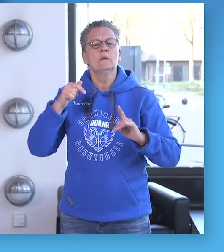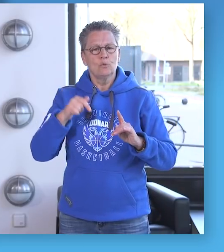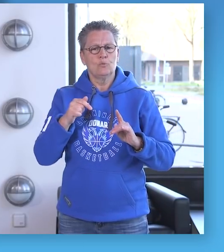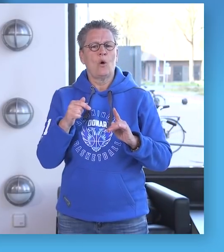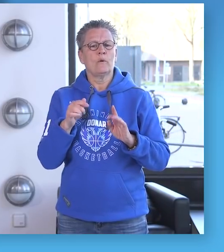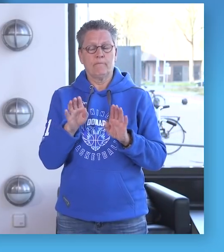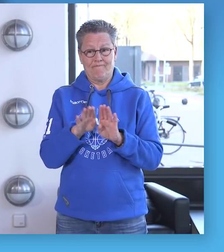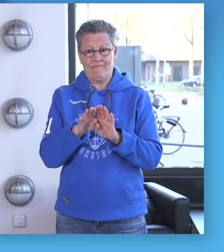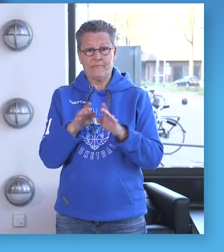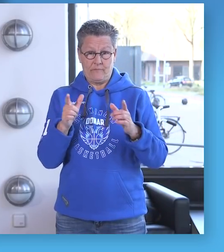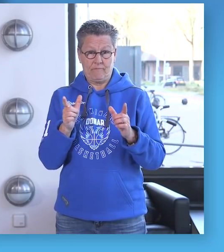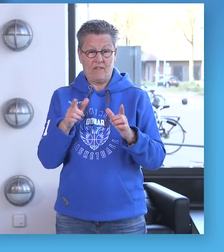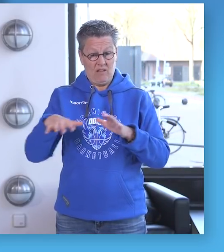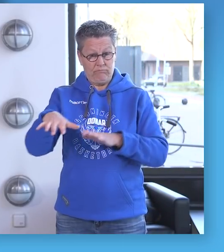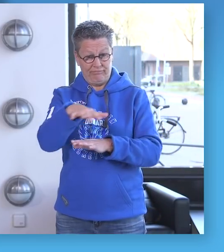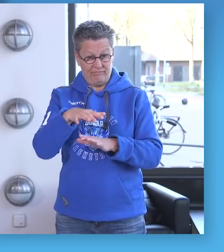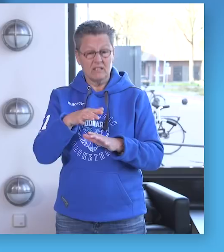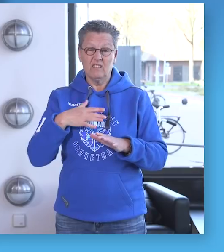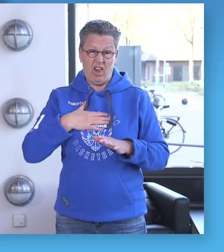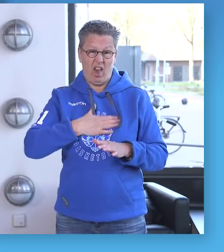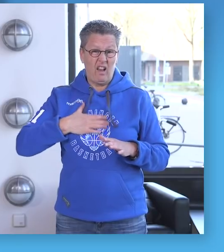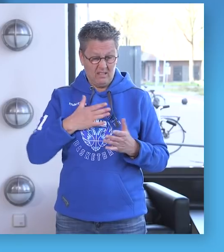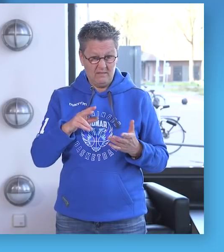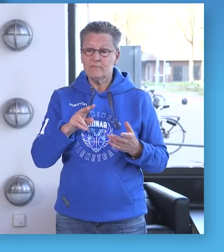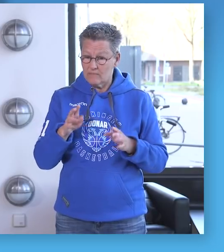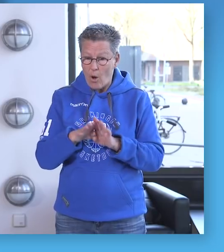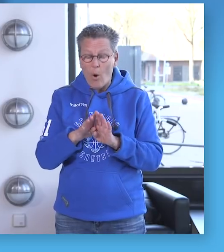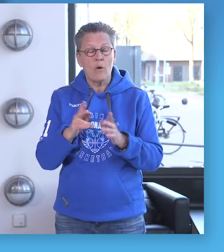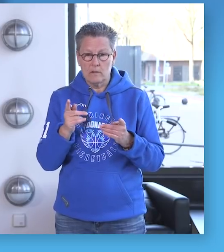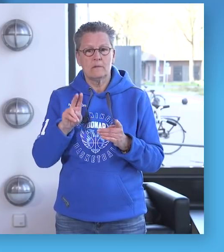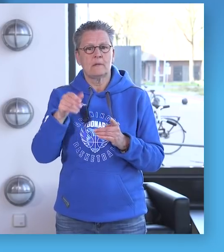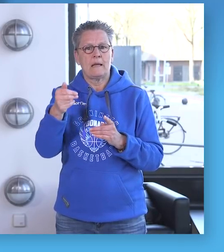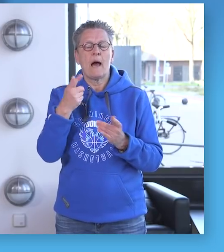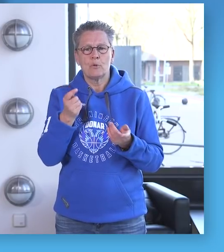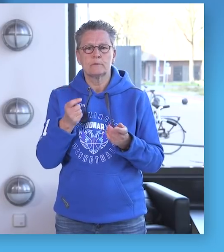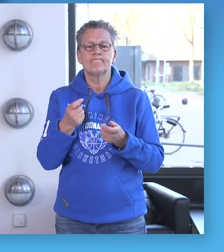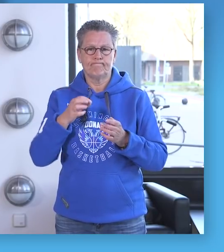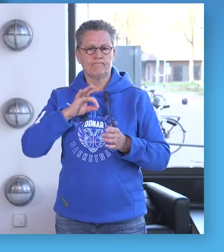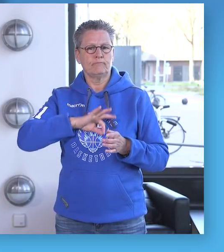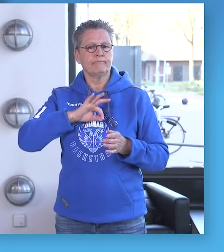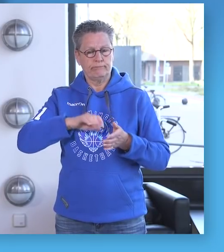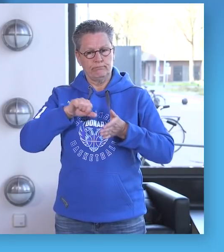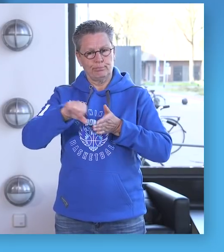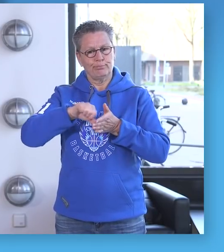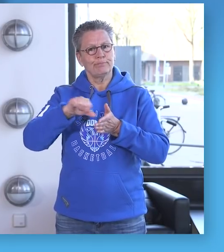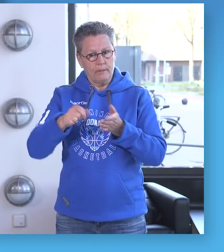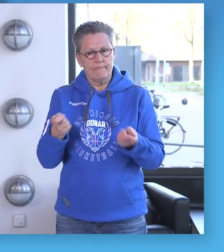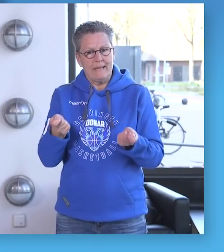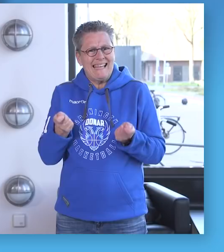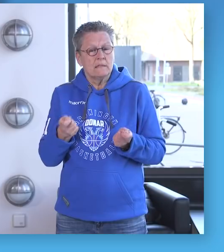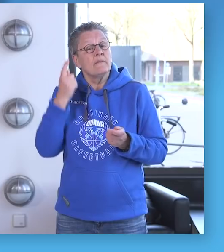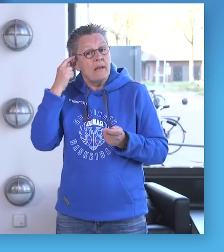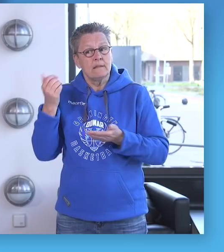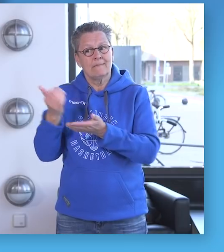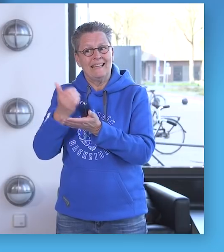van nare situatie aan de kostenbeheersing gaan doen. Want we wisten dat zeg maar, de inkomsten stoppen gewoon. Ja,